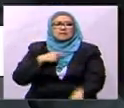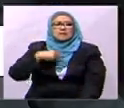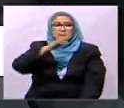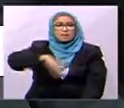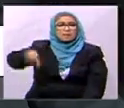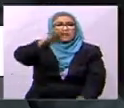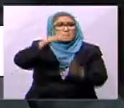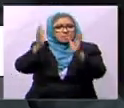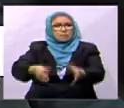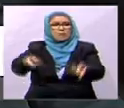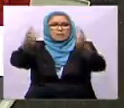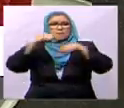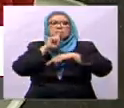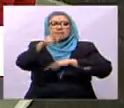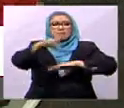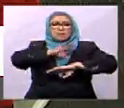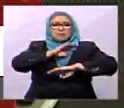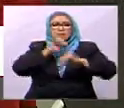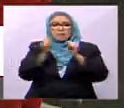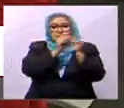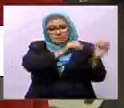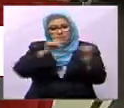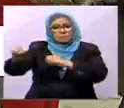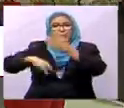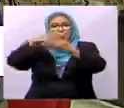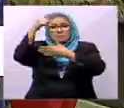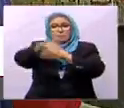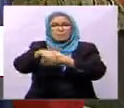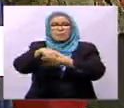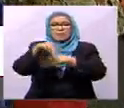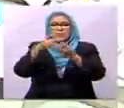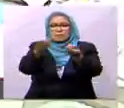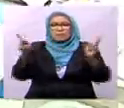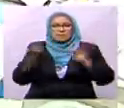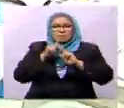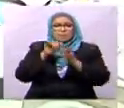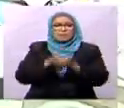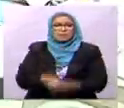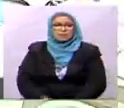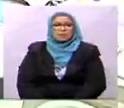hadir berpuas hati dengan penganjuran program seumpamanya di kawasan itu.